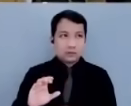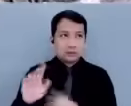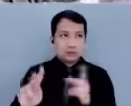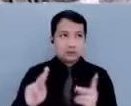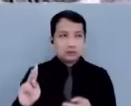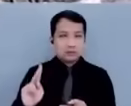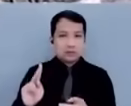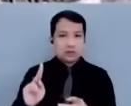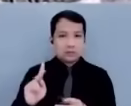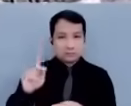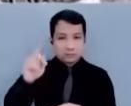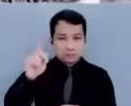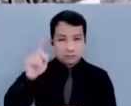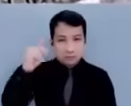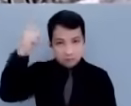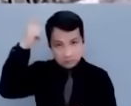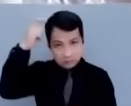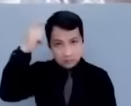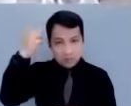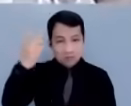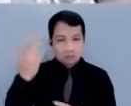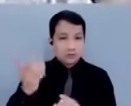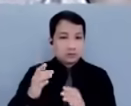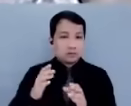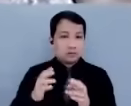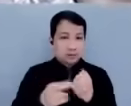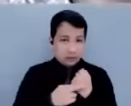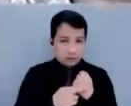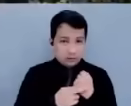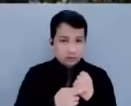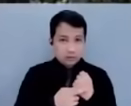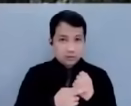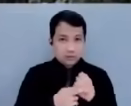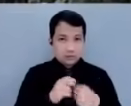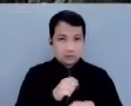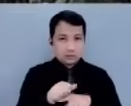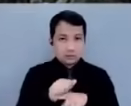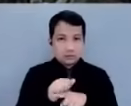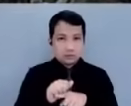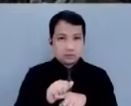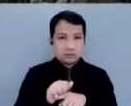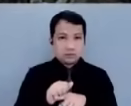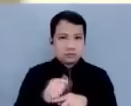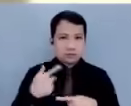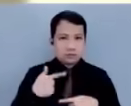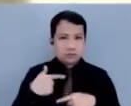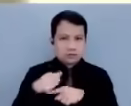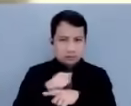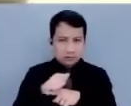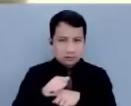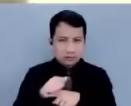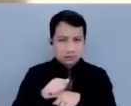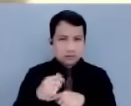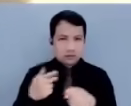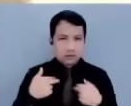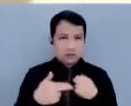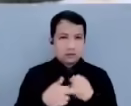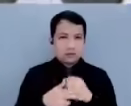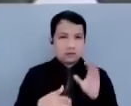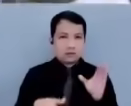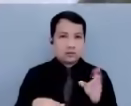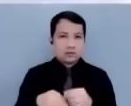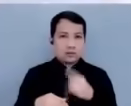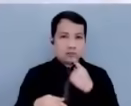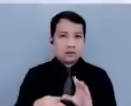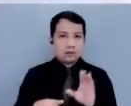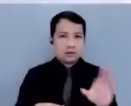Batanes ang ganap ng reservist ng Philippine Navy. Sumailalim sila sa isang buwang malasundalong pagsasanay. Kabilang sa mga reservist ay